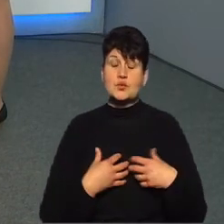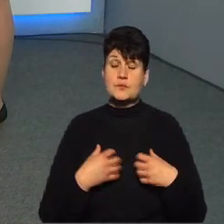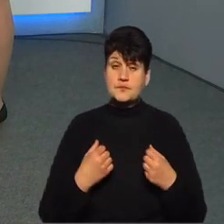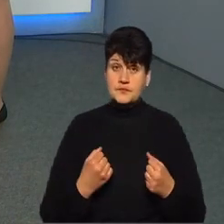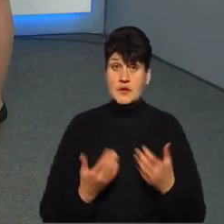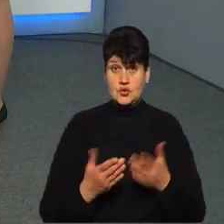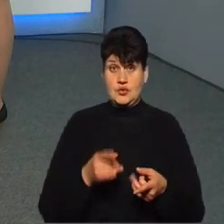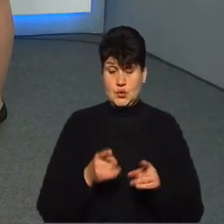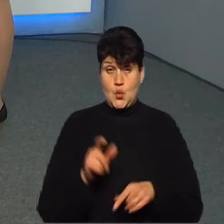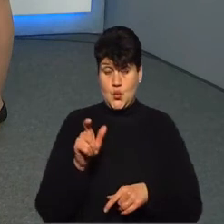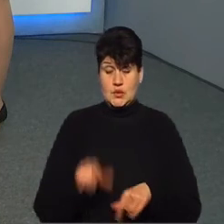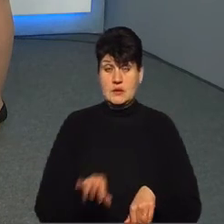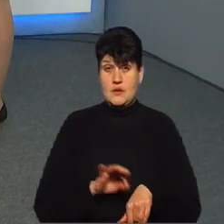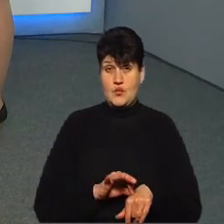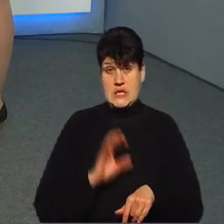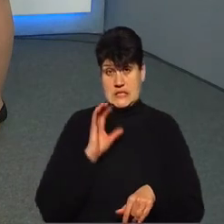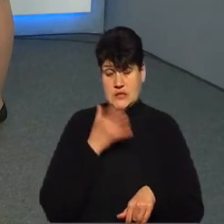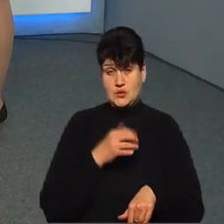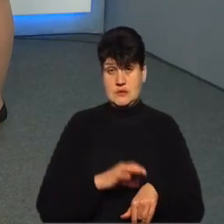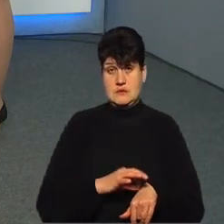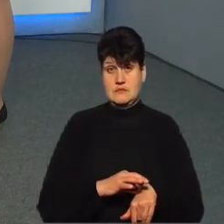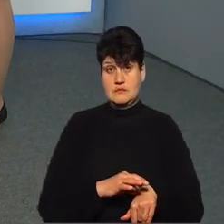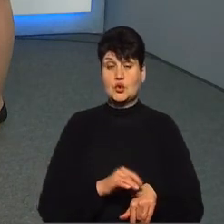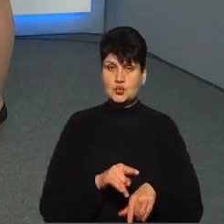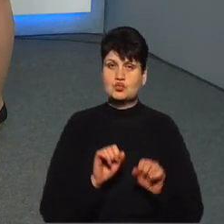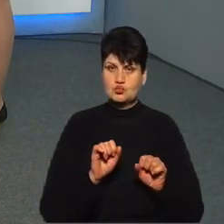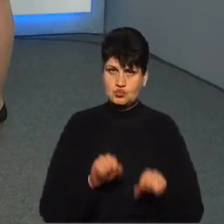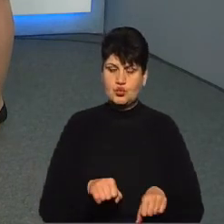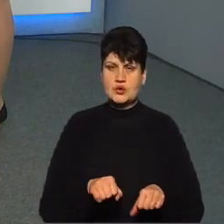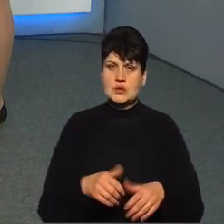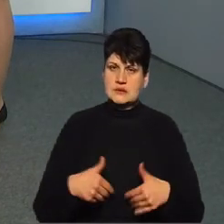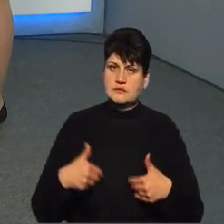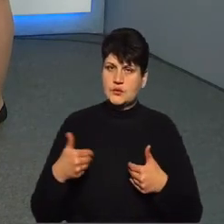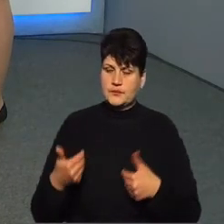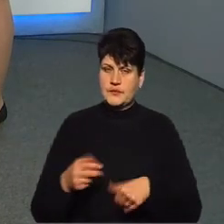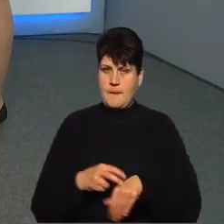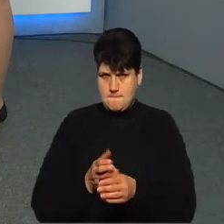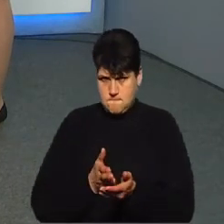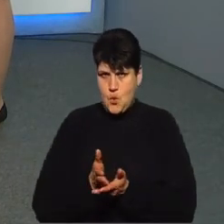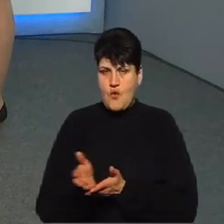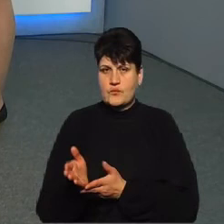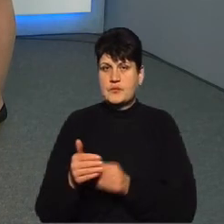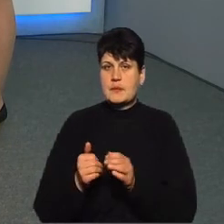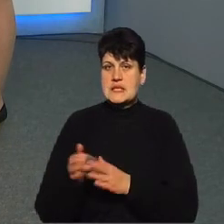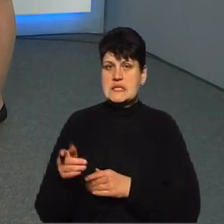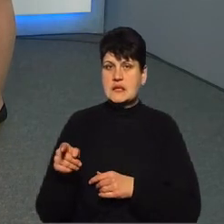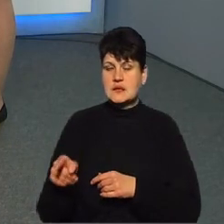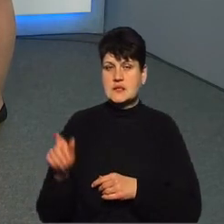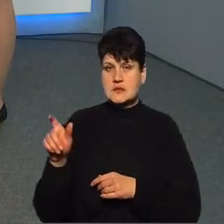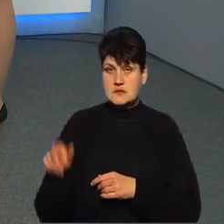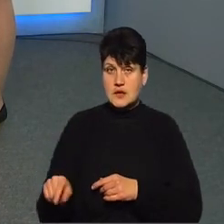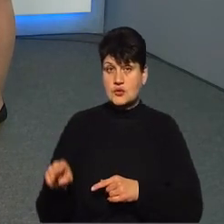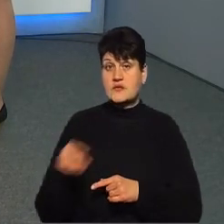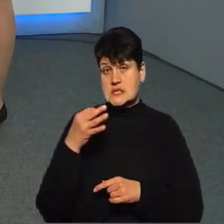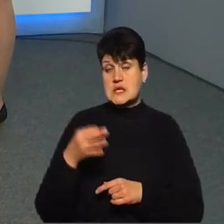людина хворіє серйозним захворюванням, тут можна, звичайно, звернутися до профільного фахівця, і тоді він скаже, так